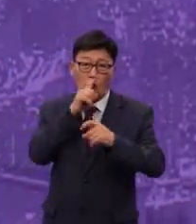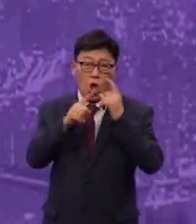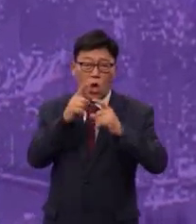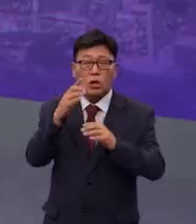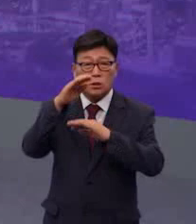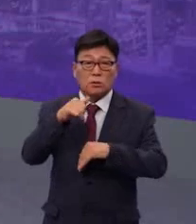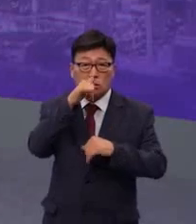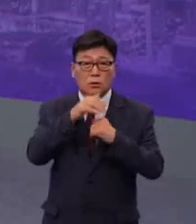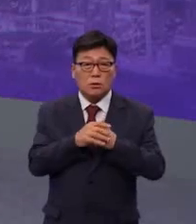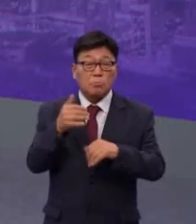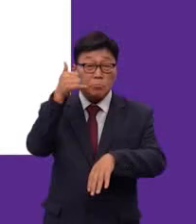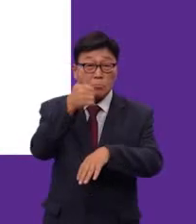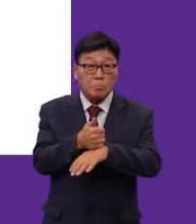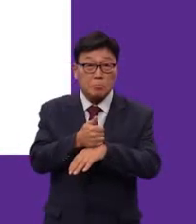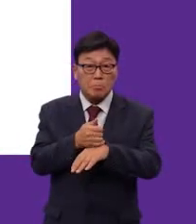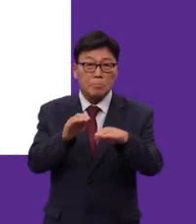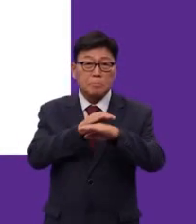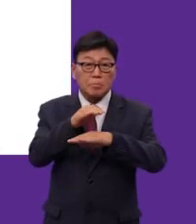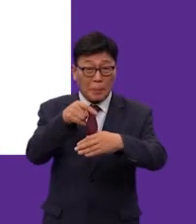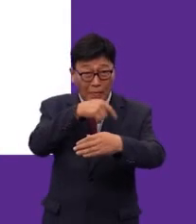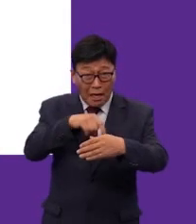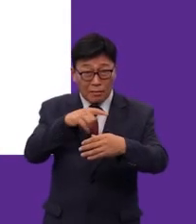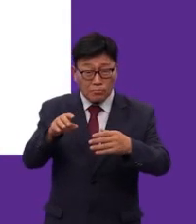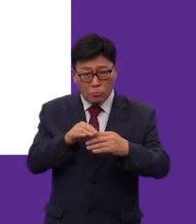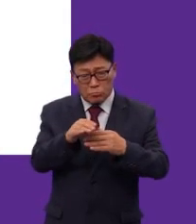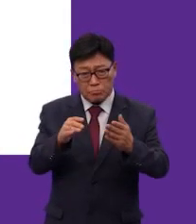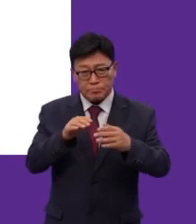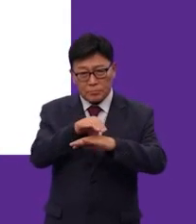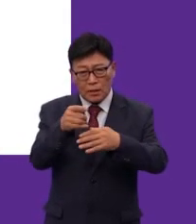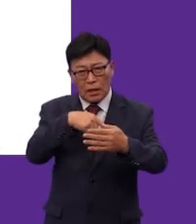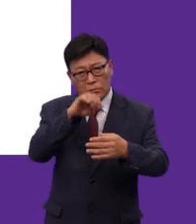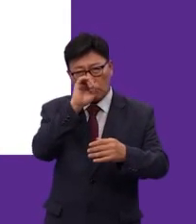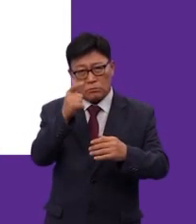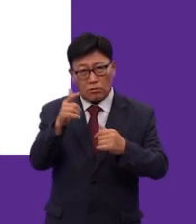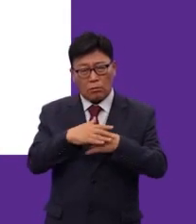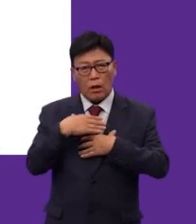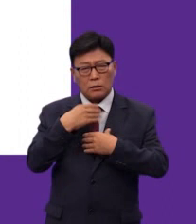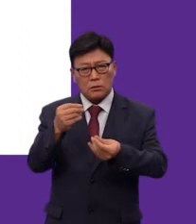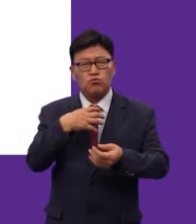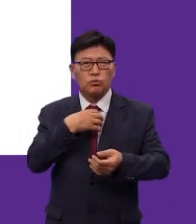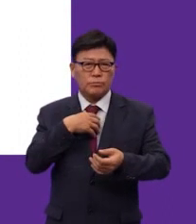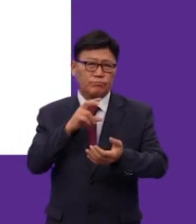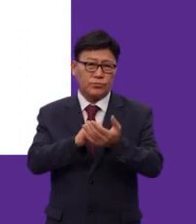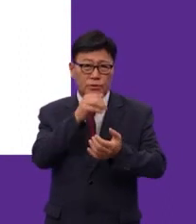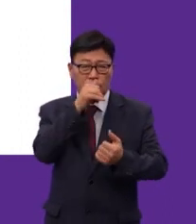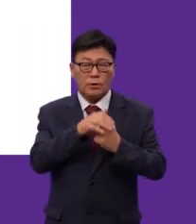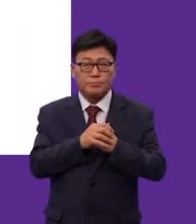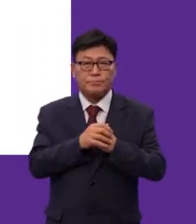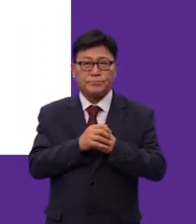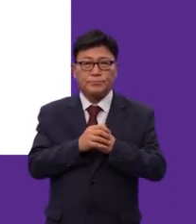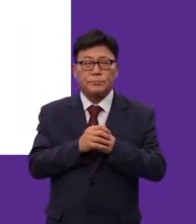많습니다. 마지막으로 자동차 실내 미관에도 부정적인 영향을 미치고 안전에도 위험이 된다는 점을